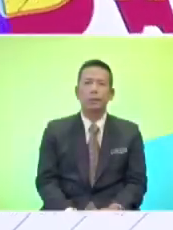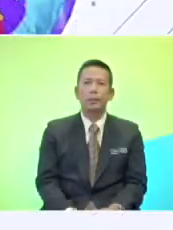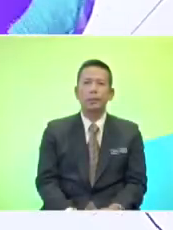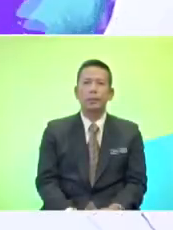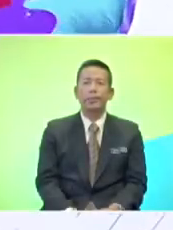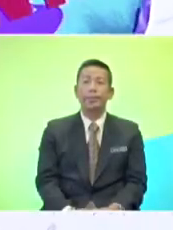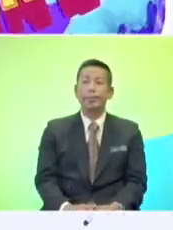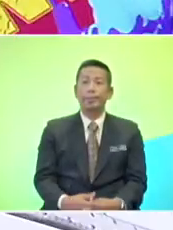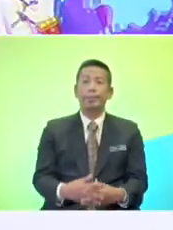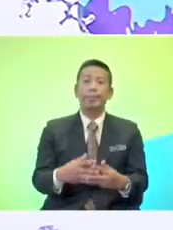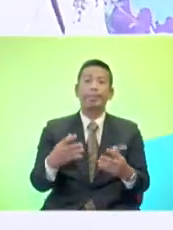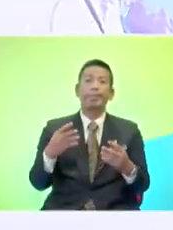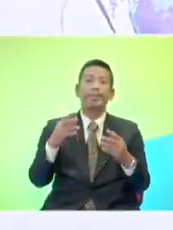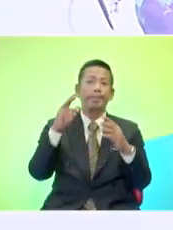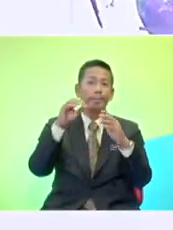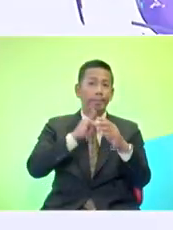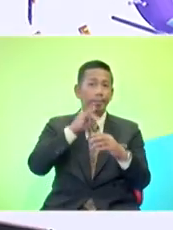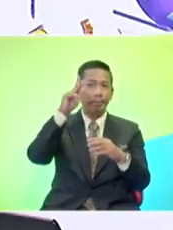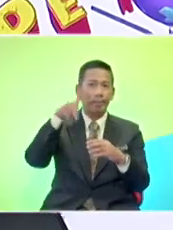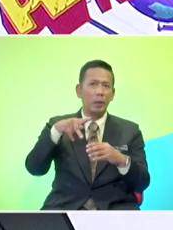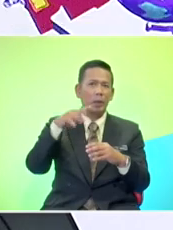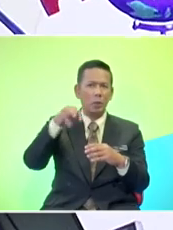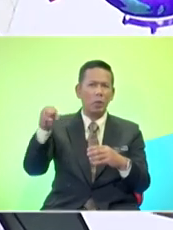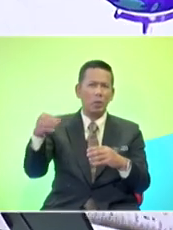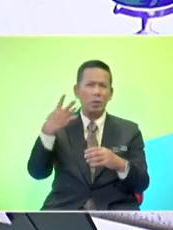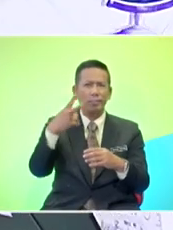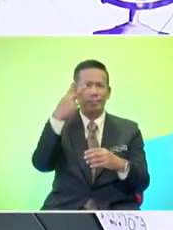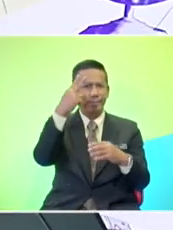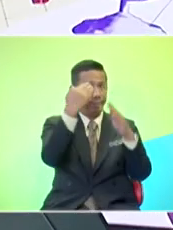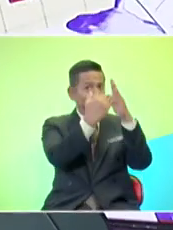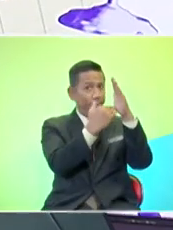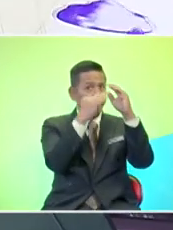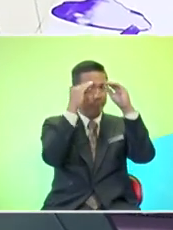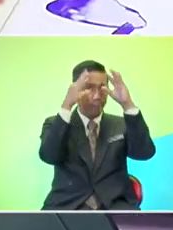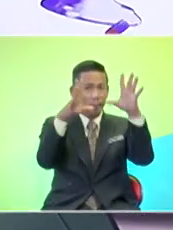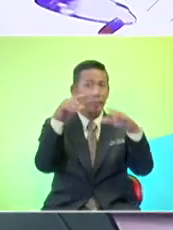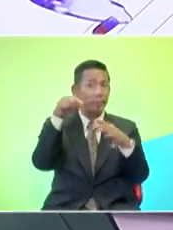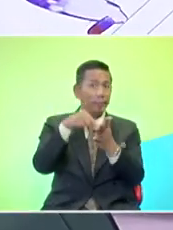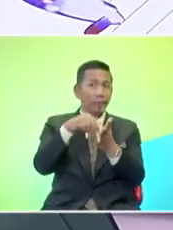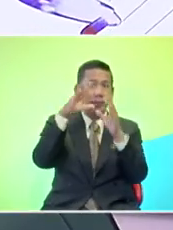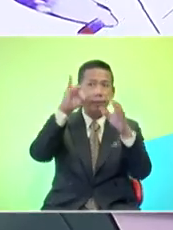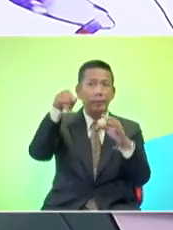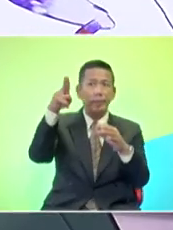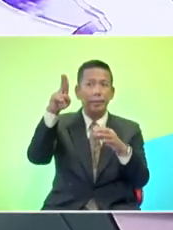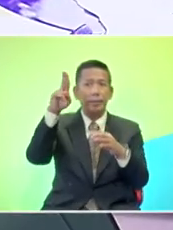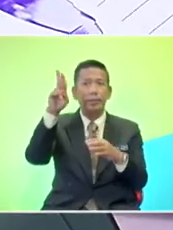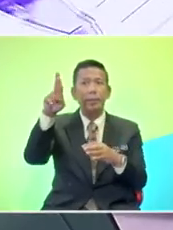Baik saya pasti murid-murid udah Tengo datang profil guru tersebut tak lain takkan inilah